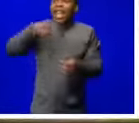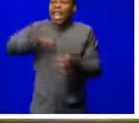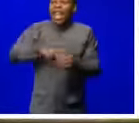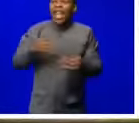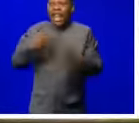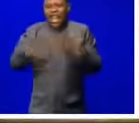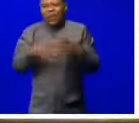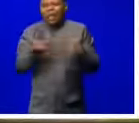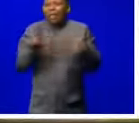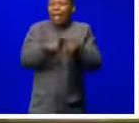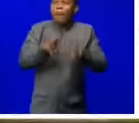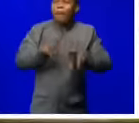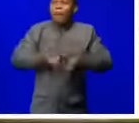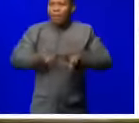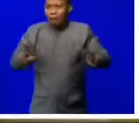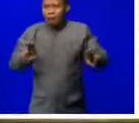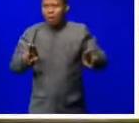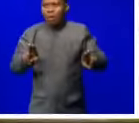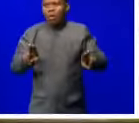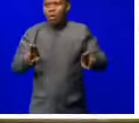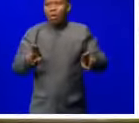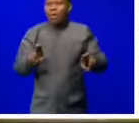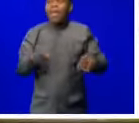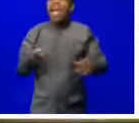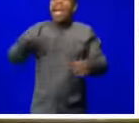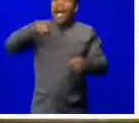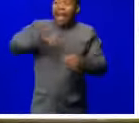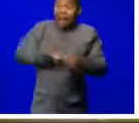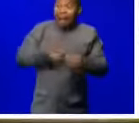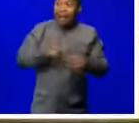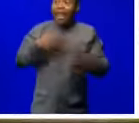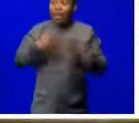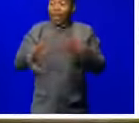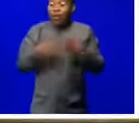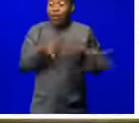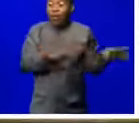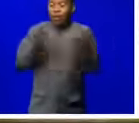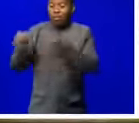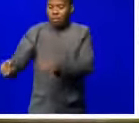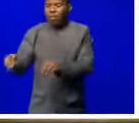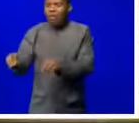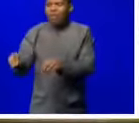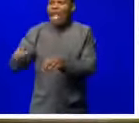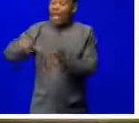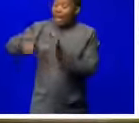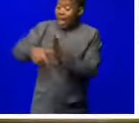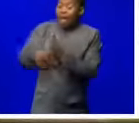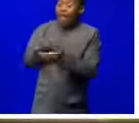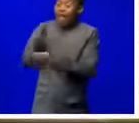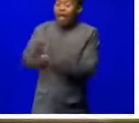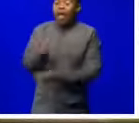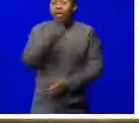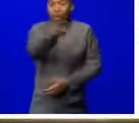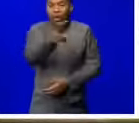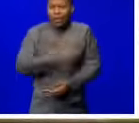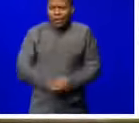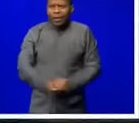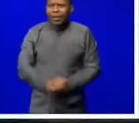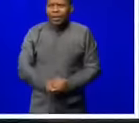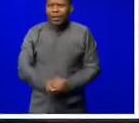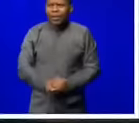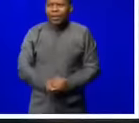ngabalance seke awukhona ukwedlula nemthwalo kusho ukuthi nawe la uyodeliver khona so uyofika late into le khona